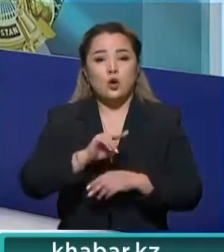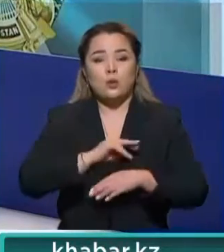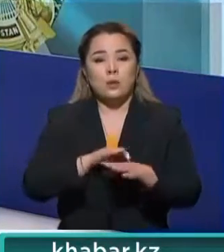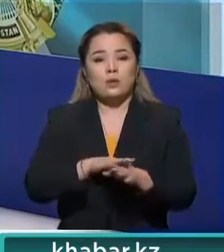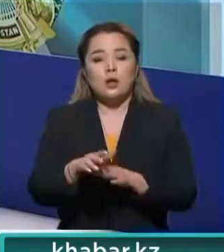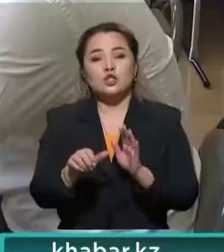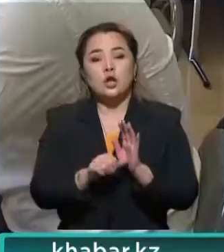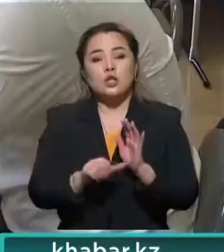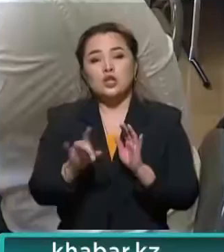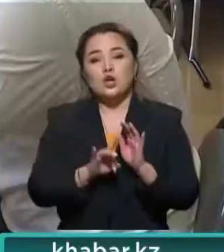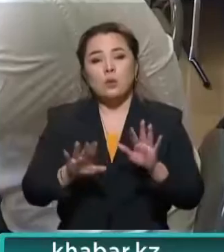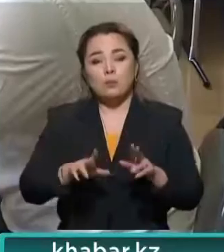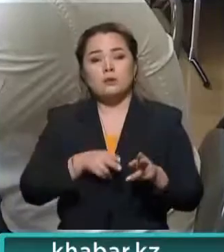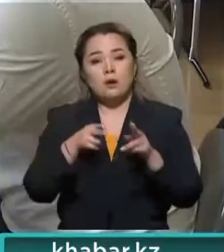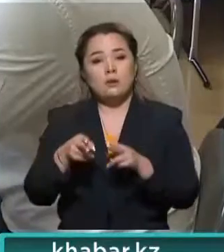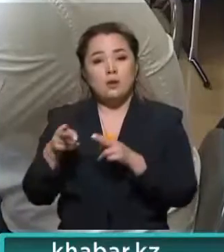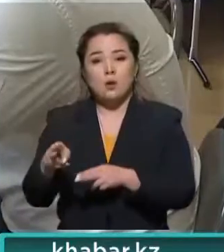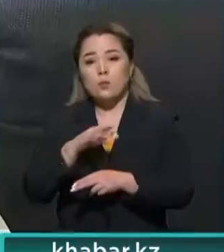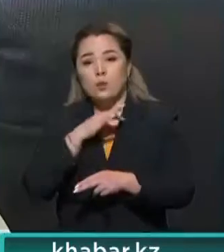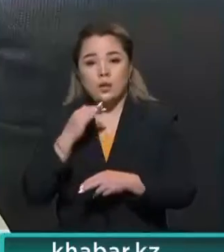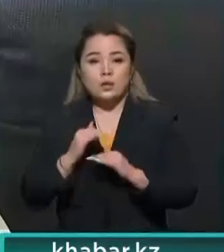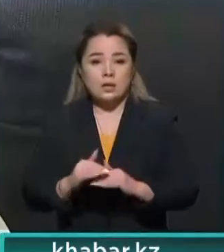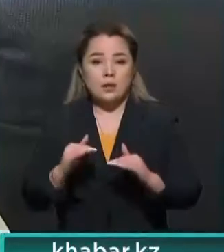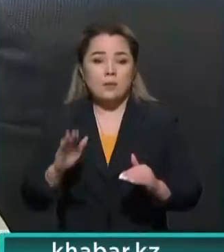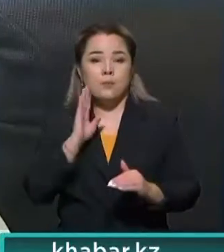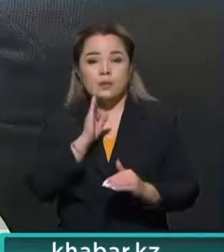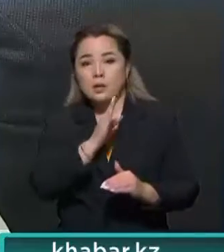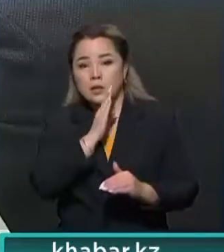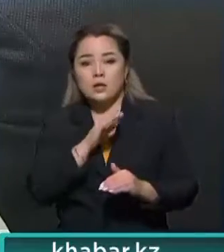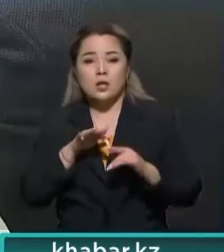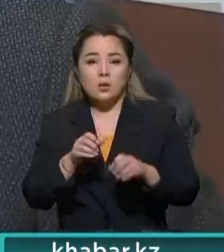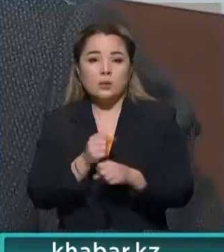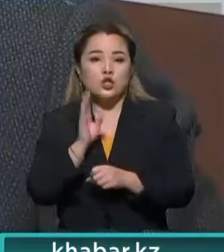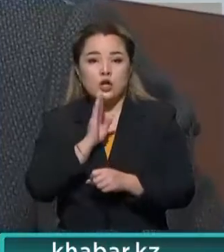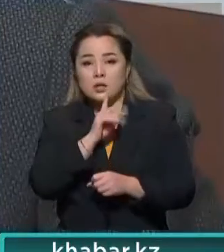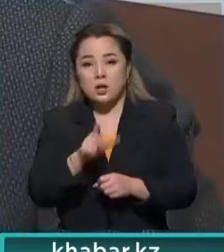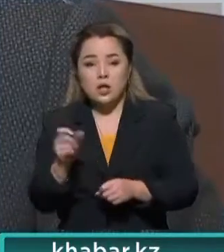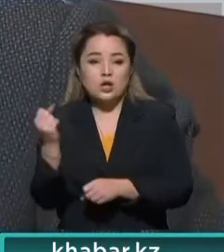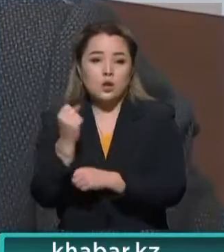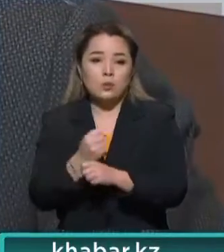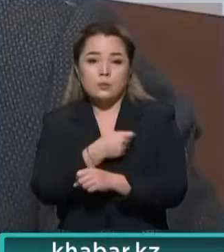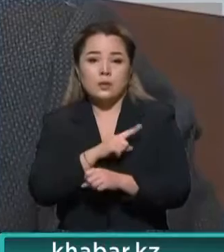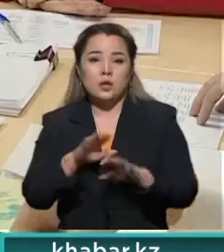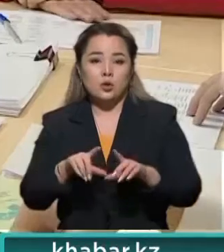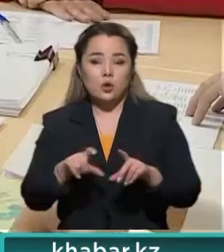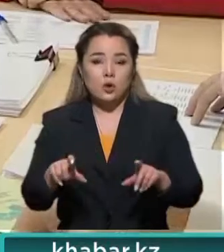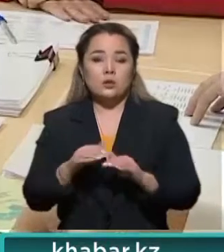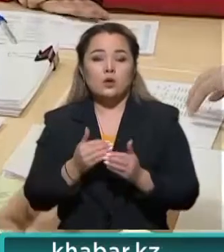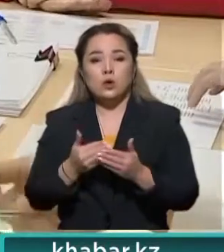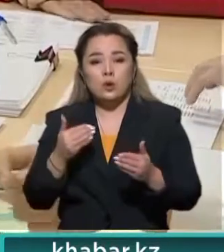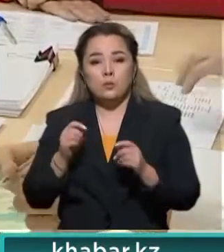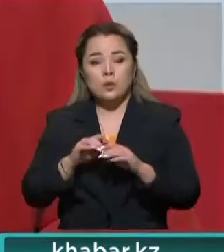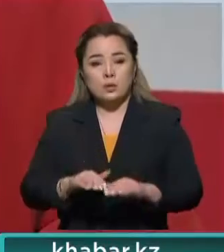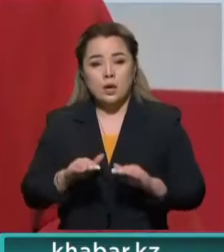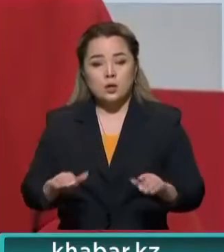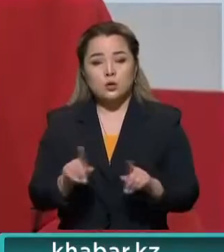посетила 6 регионов страны, где встретилась с многодетными матерями, деловыми женщинами, работниками медучреждений и дошкольных